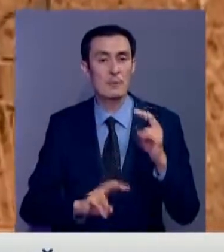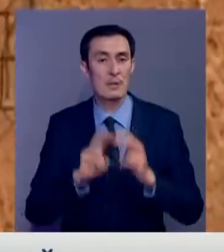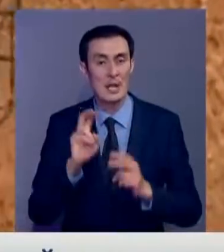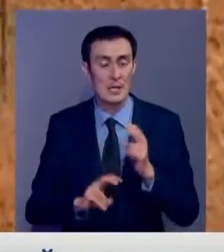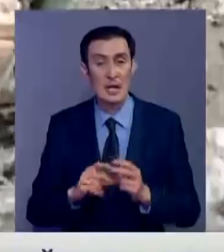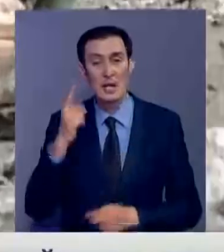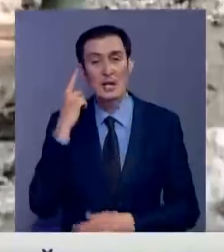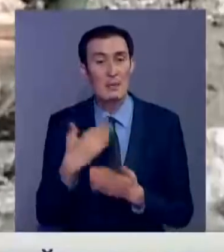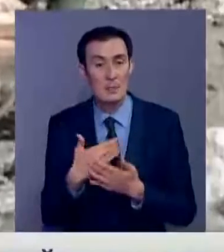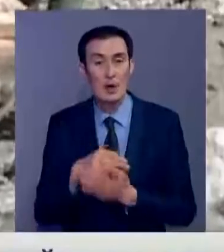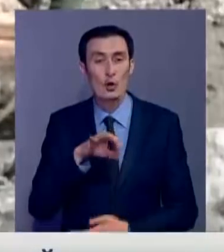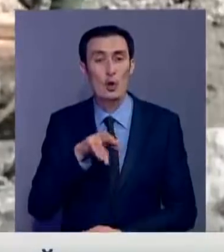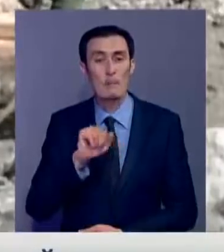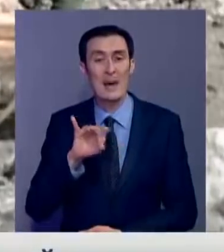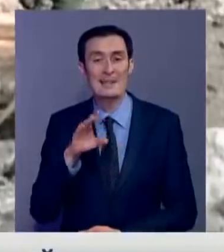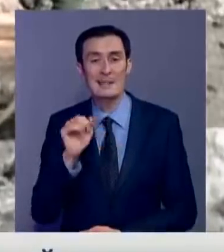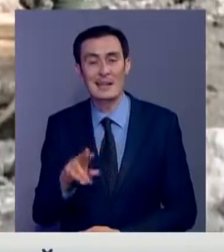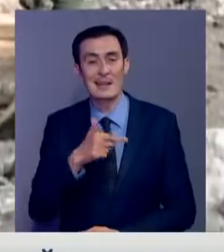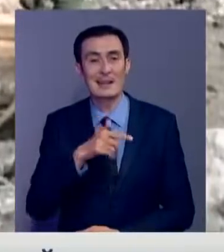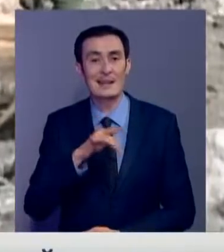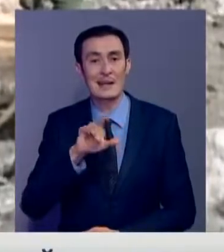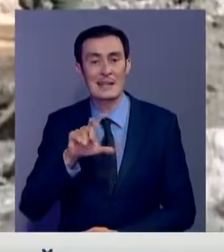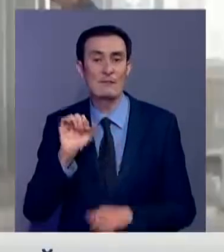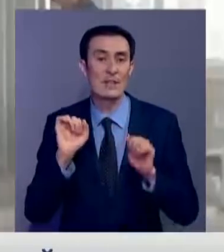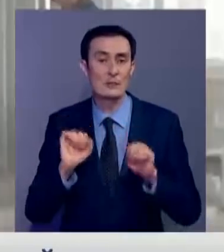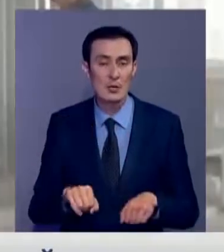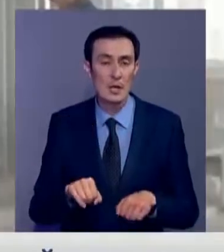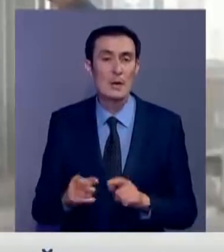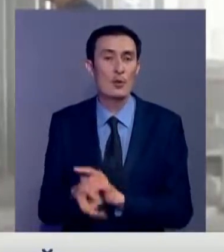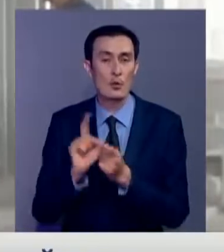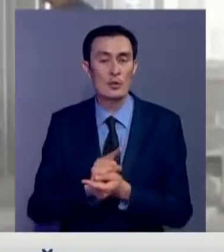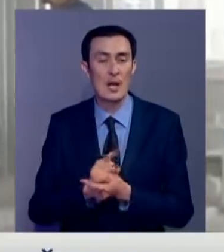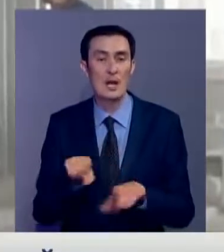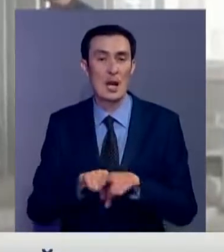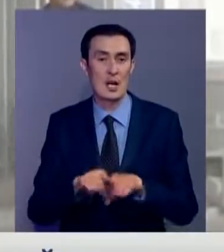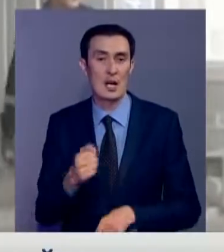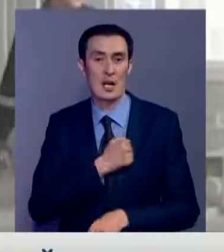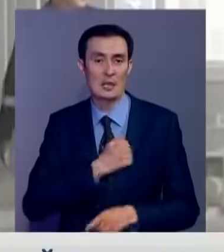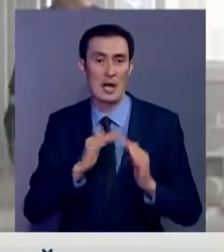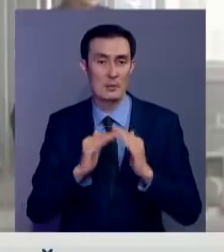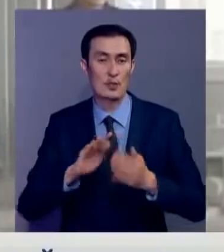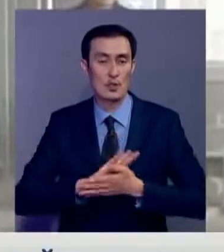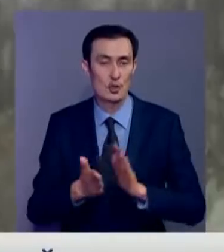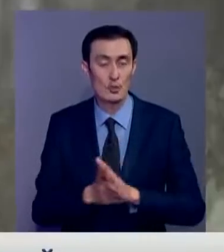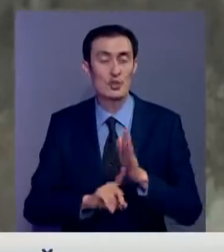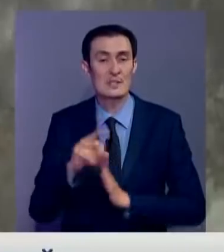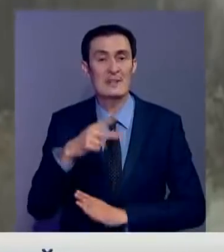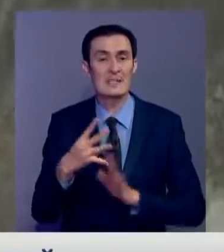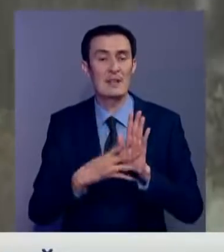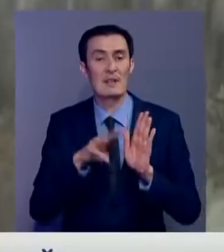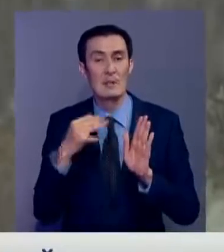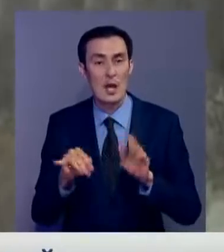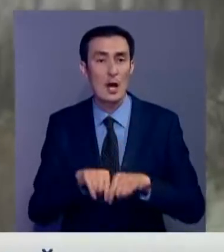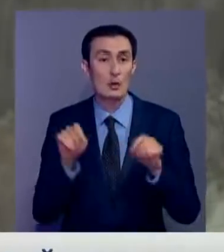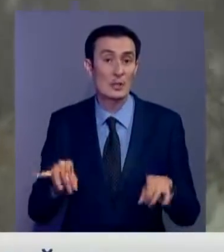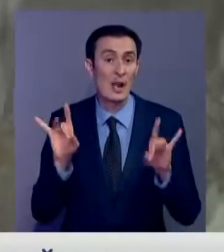предприятия. Например, Тупарская ГРЭС даже рассматривает переход на казарменный режим. Однако уже с 29 мая в регионе